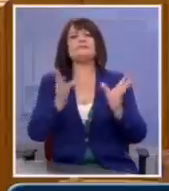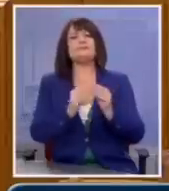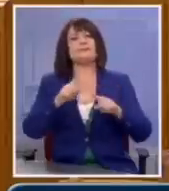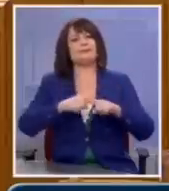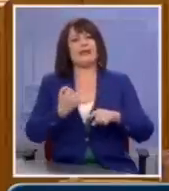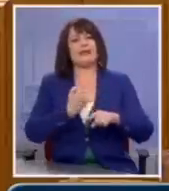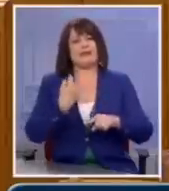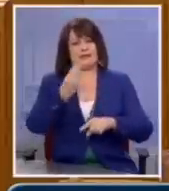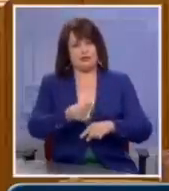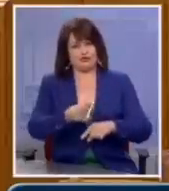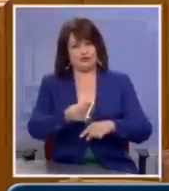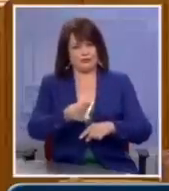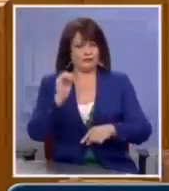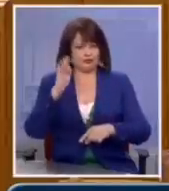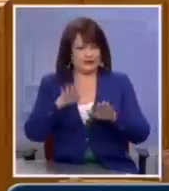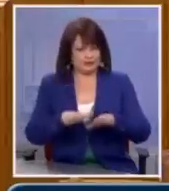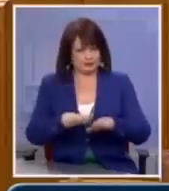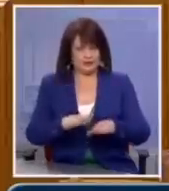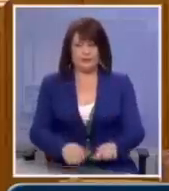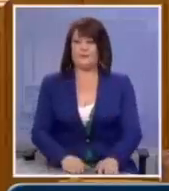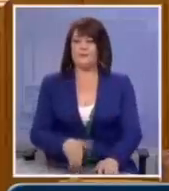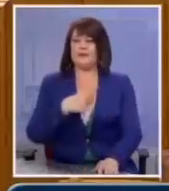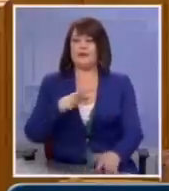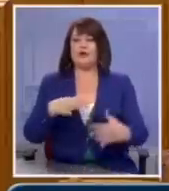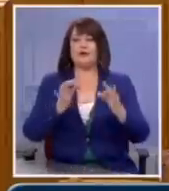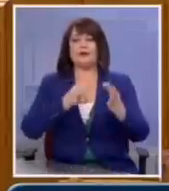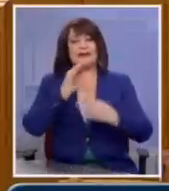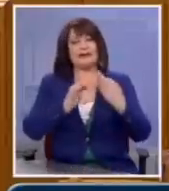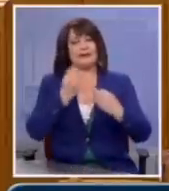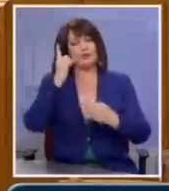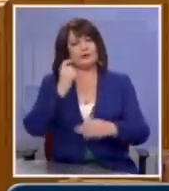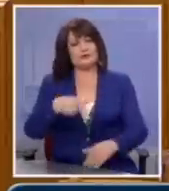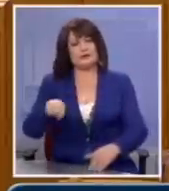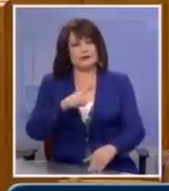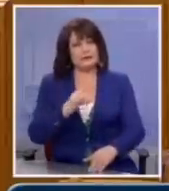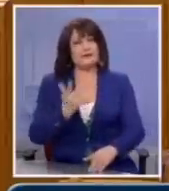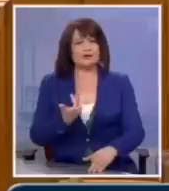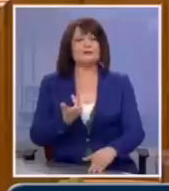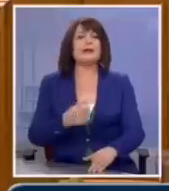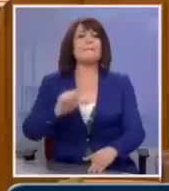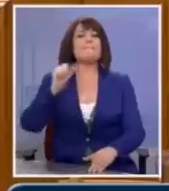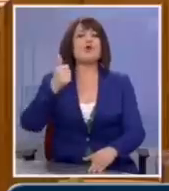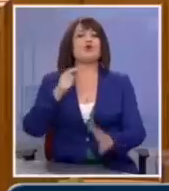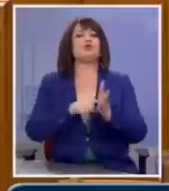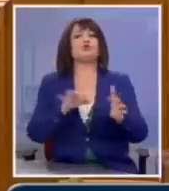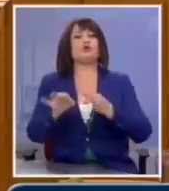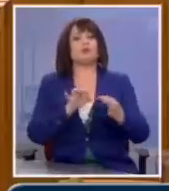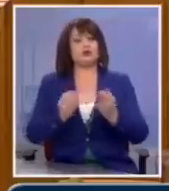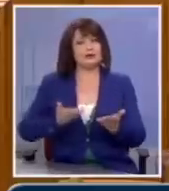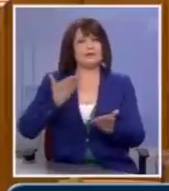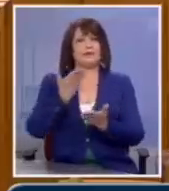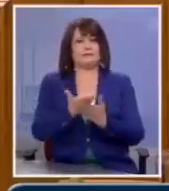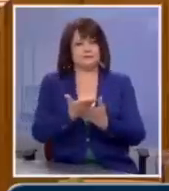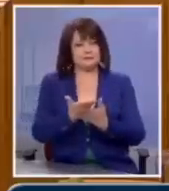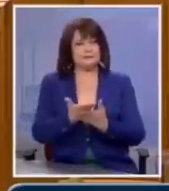ηθαγένεια. Θέλω να δηλώσω καταρχήν ότι όπως θα ξέρετε ότι είναι το πρώτο νομοσχέδιο που καταθέτει